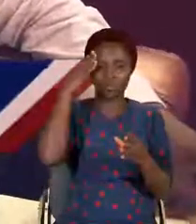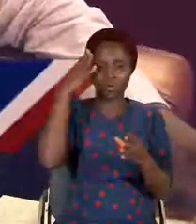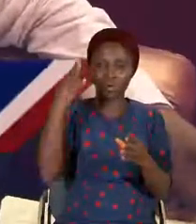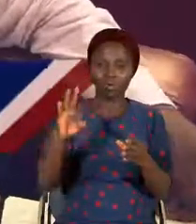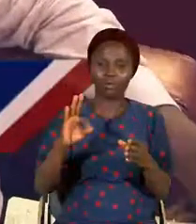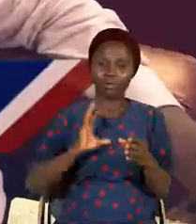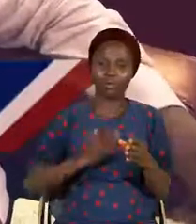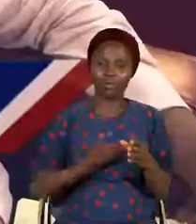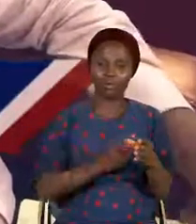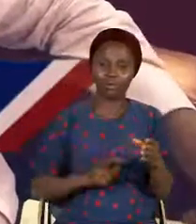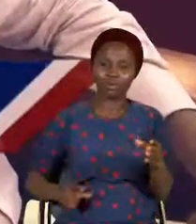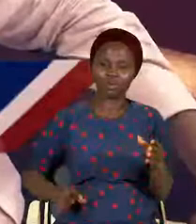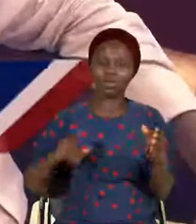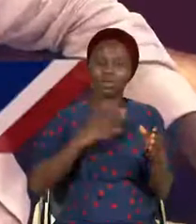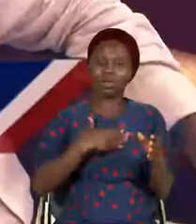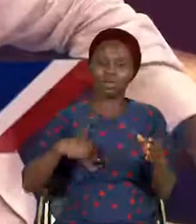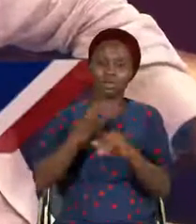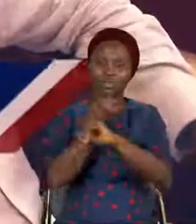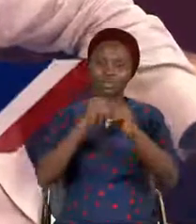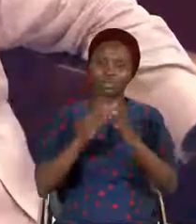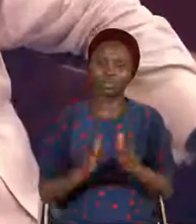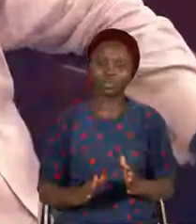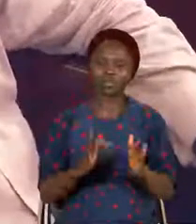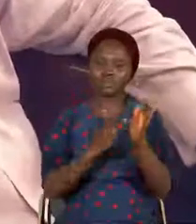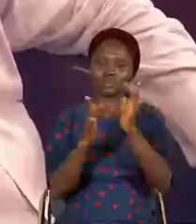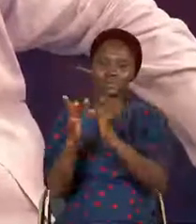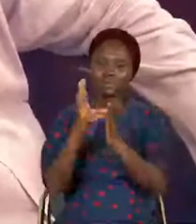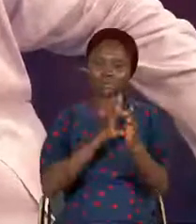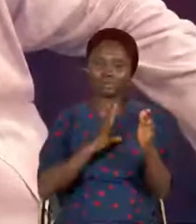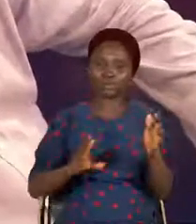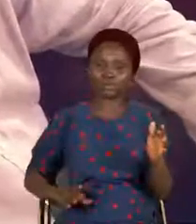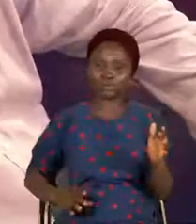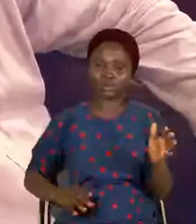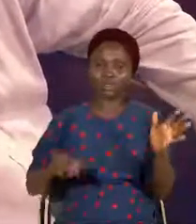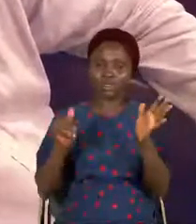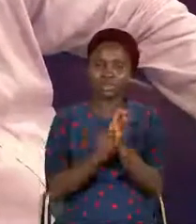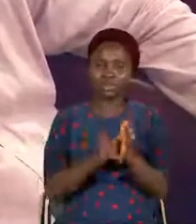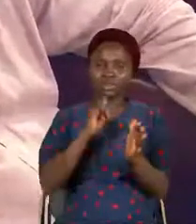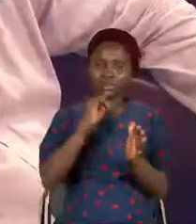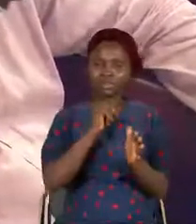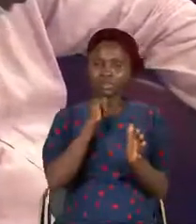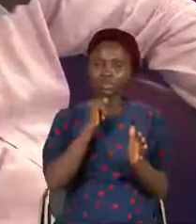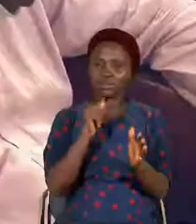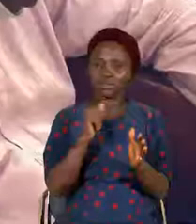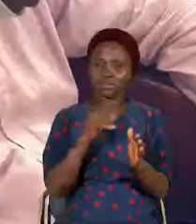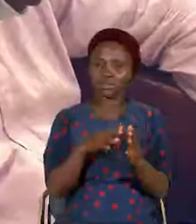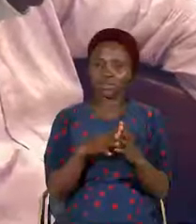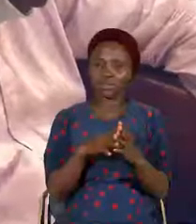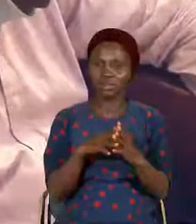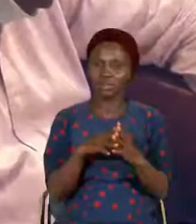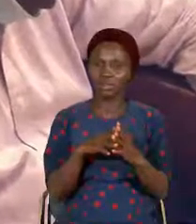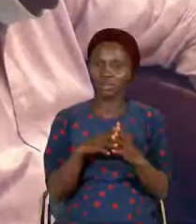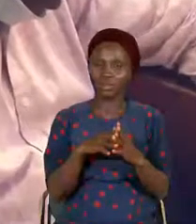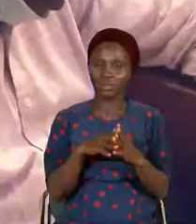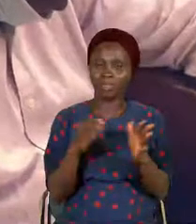la grâce et dans la connaissance. Croissez dans la grâce et dans la connaissance de notre Seigneur et Sauveur Jésus-Christ. Ce